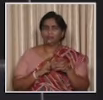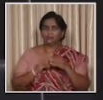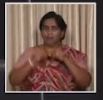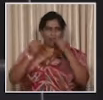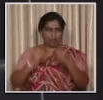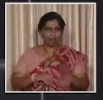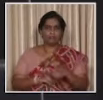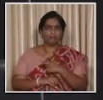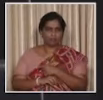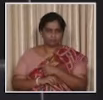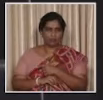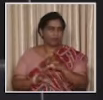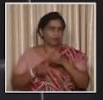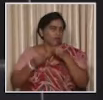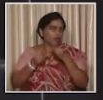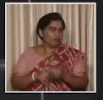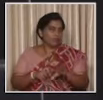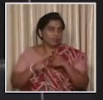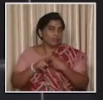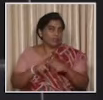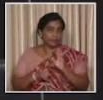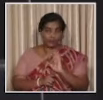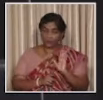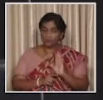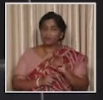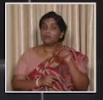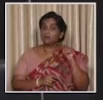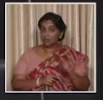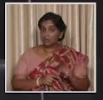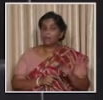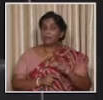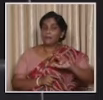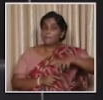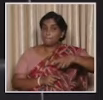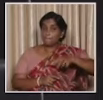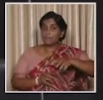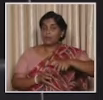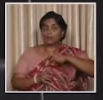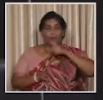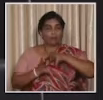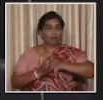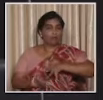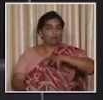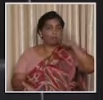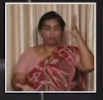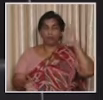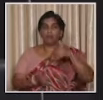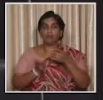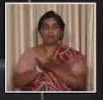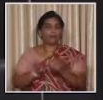අසාර්ථක වෙලා තිබෙනවා. අසාර්ථක වුණා විතරක් නෙවෙයි, දැන් පයිප්ප ගොඩ ගැහිලා වරායේ